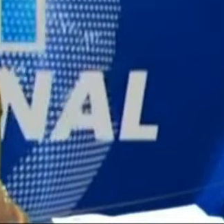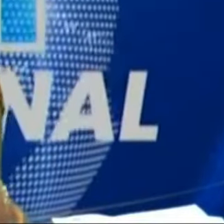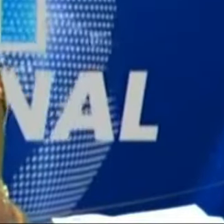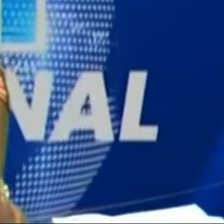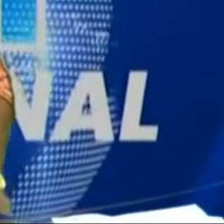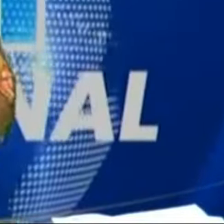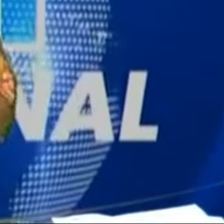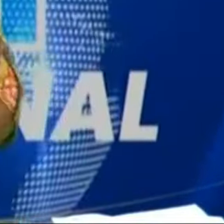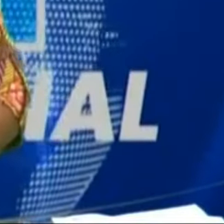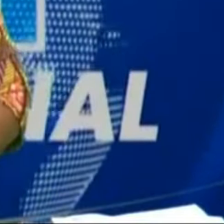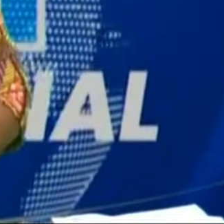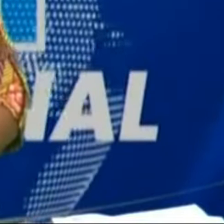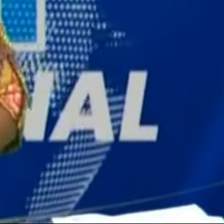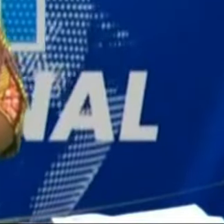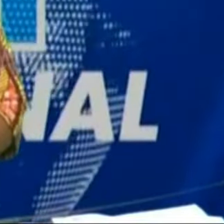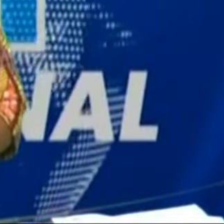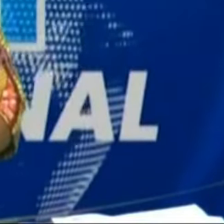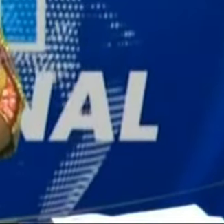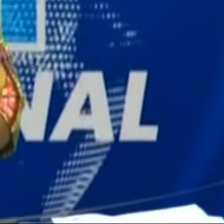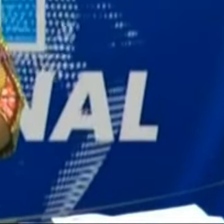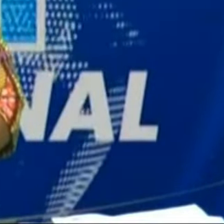notre plaisir de vous informer.